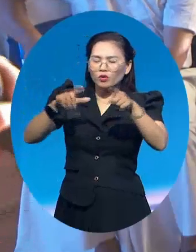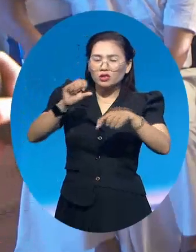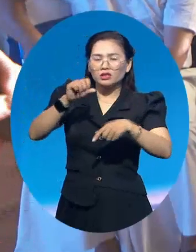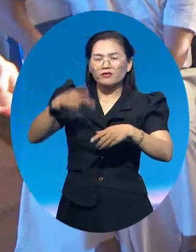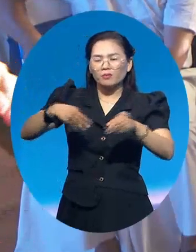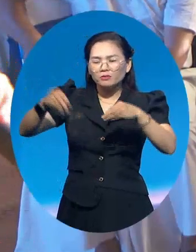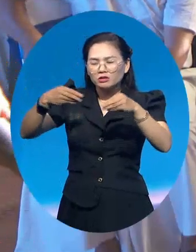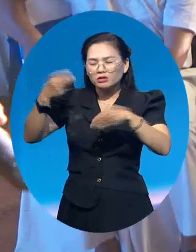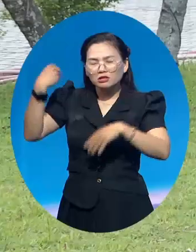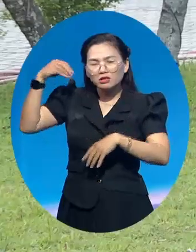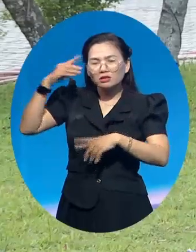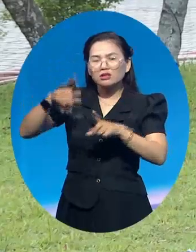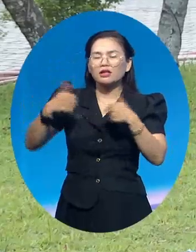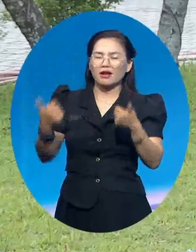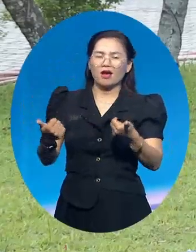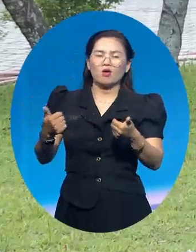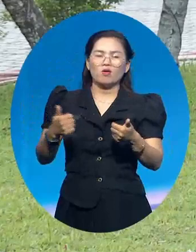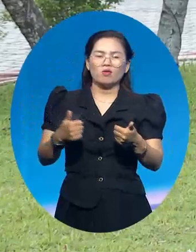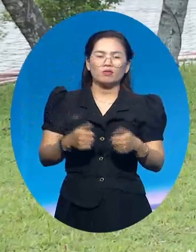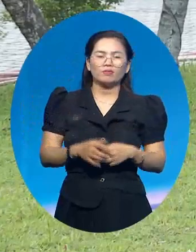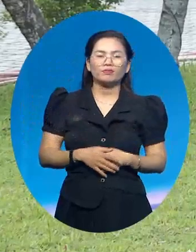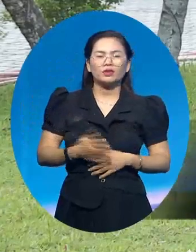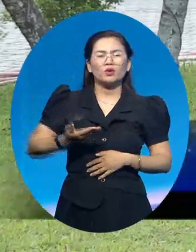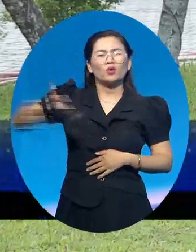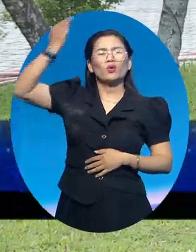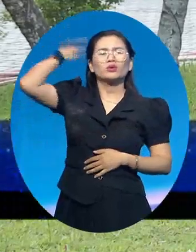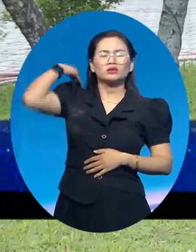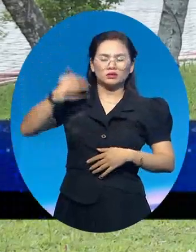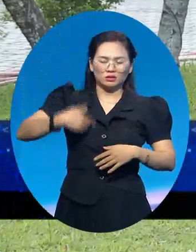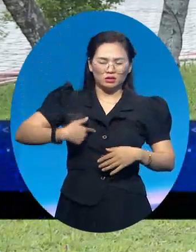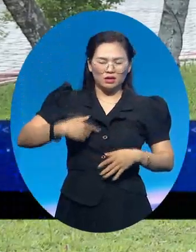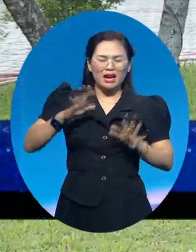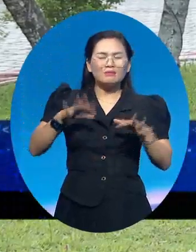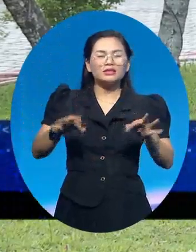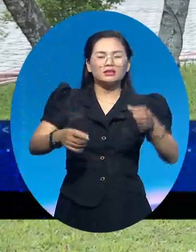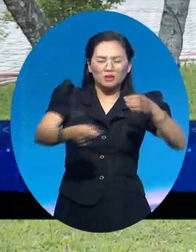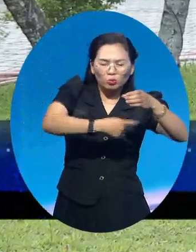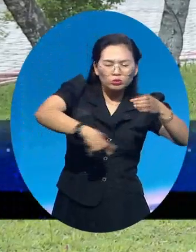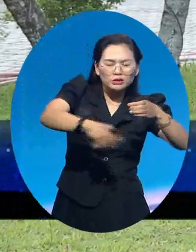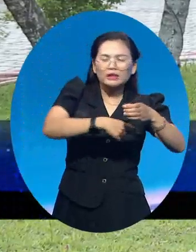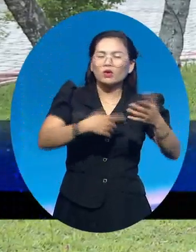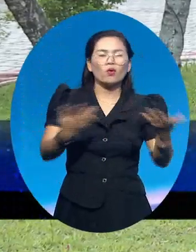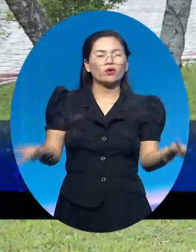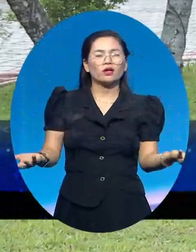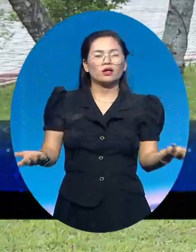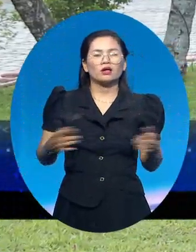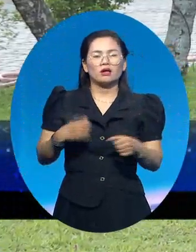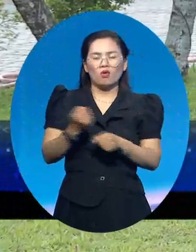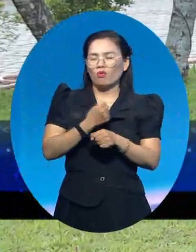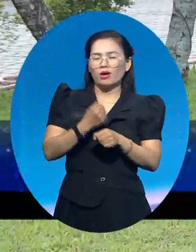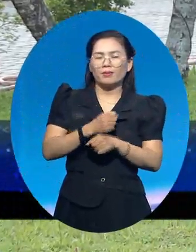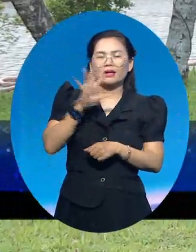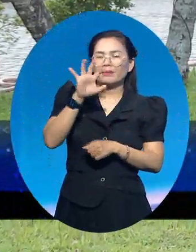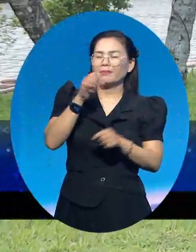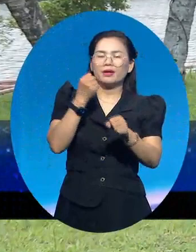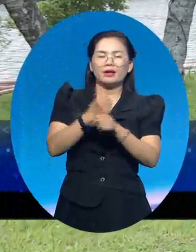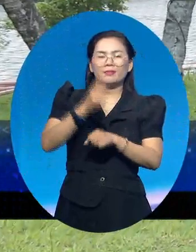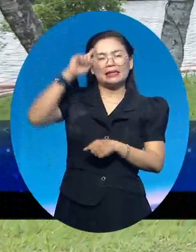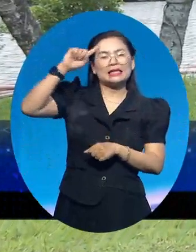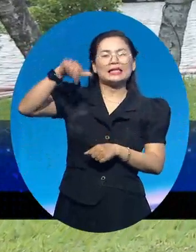phẩm. Tôi là xuất thân từ một nông dân làm ngành nông nghiệp. Năm nay là trên 50